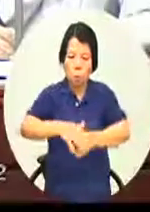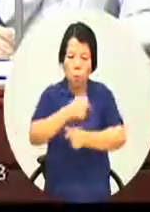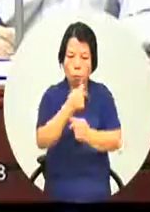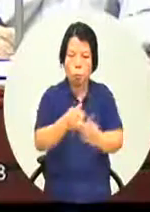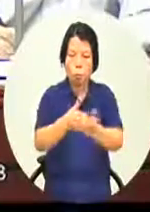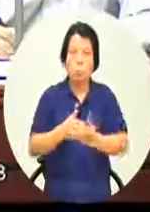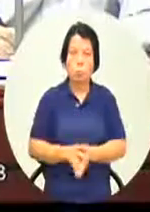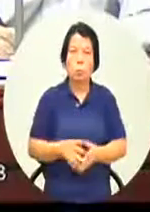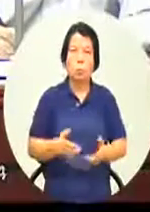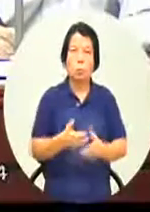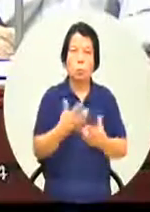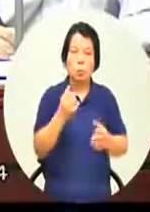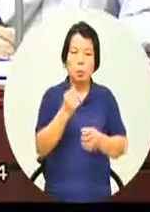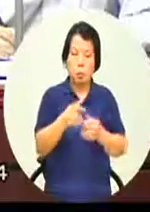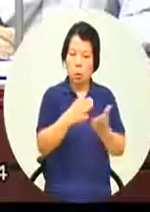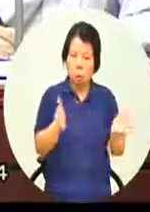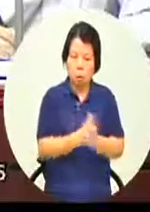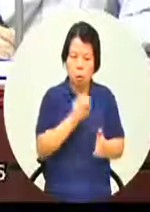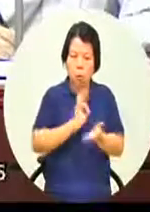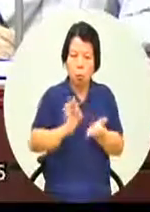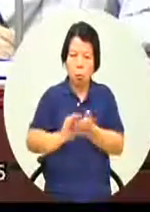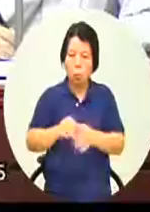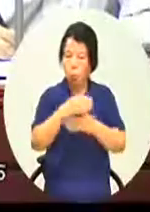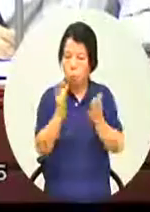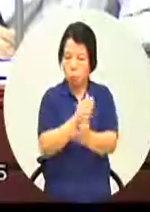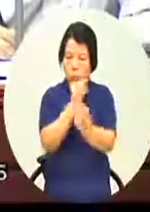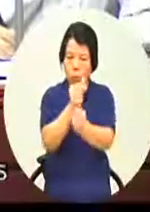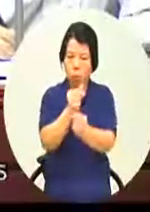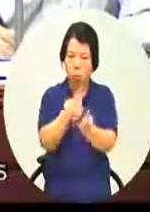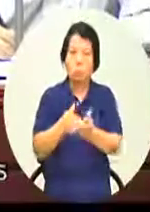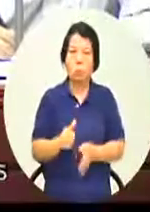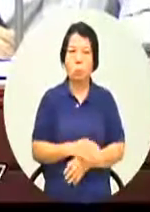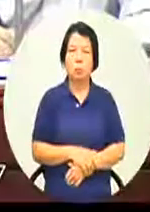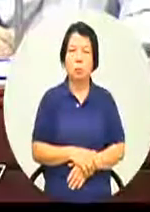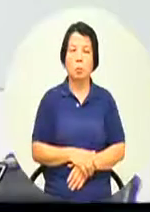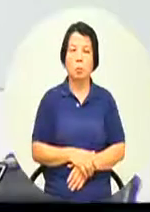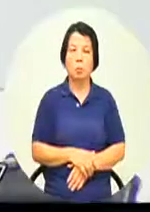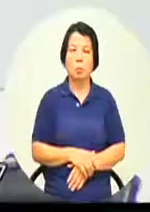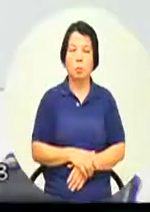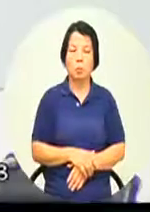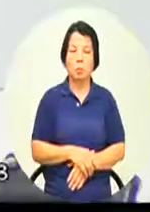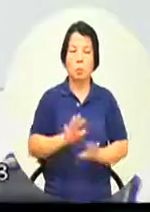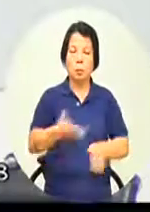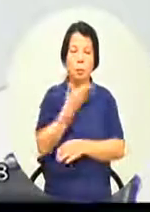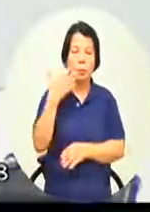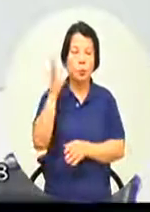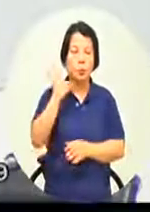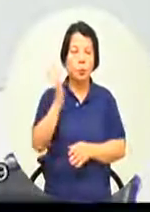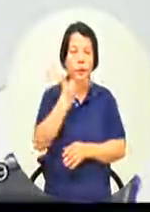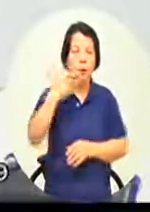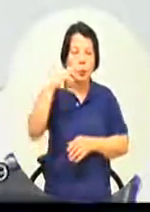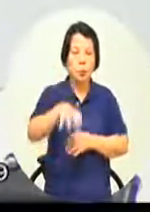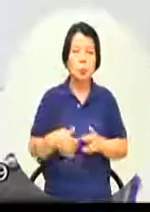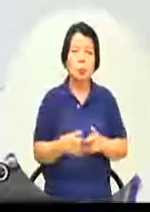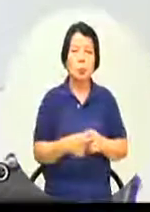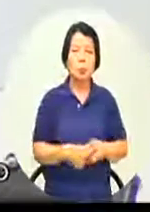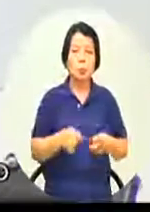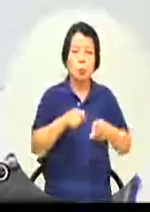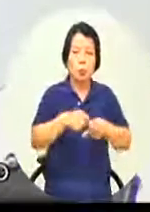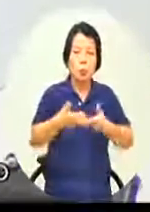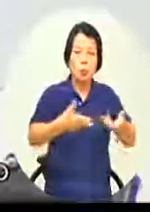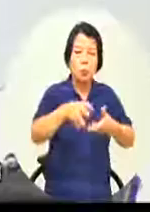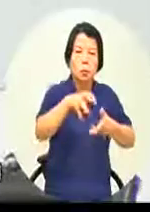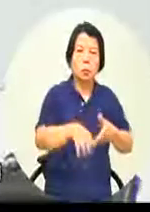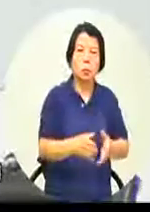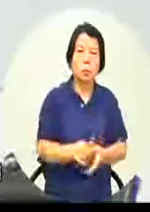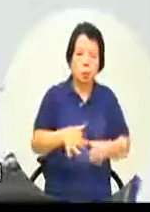给我们的功能要正常。 是，所以 一定要正常。 所以其实你们现在水利公务，所有的这些局处的单位，你们